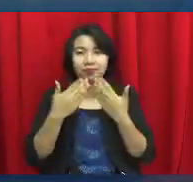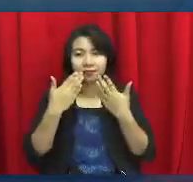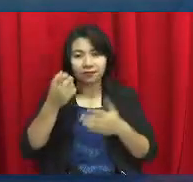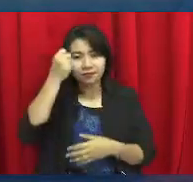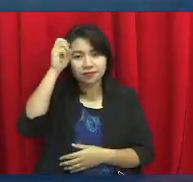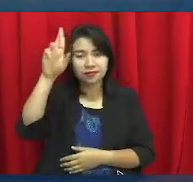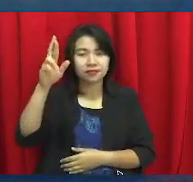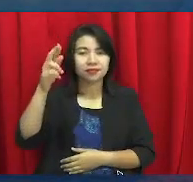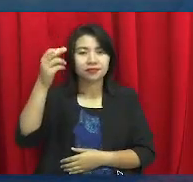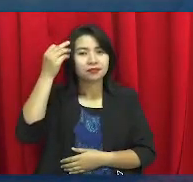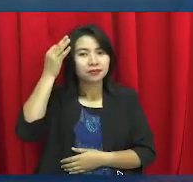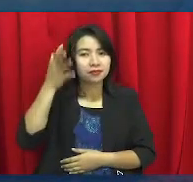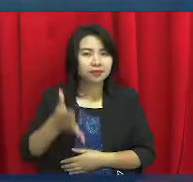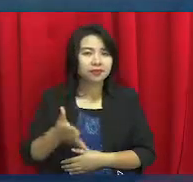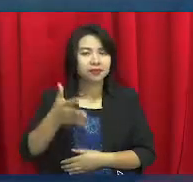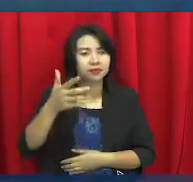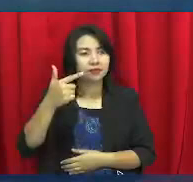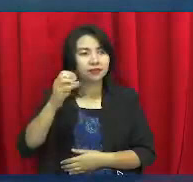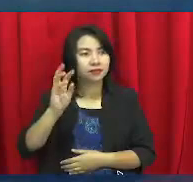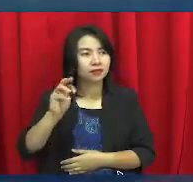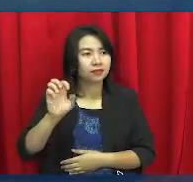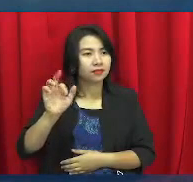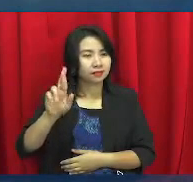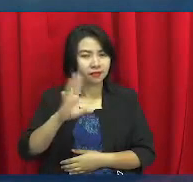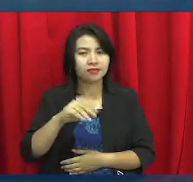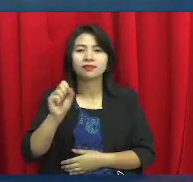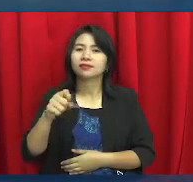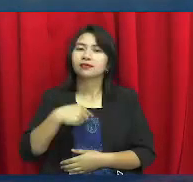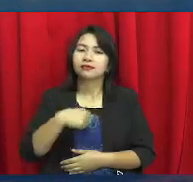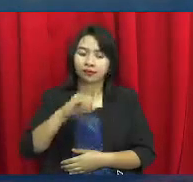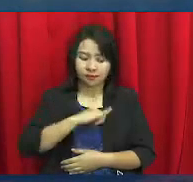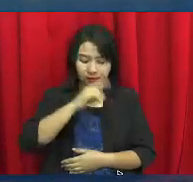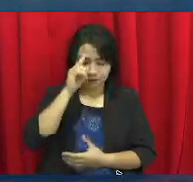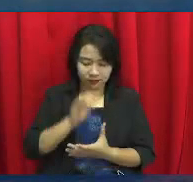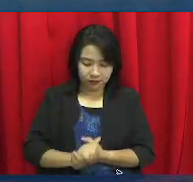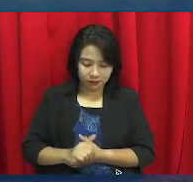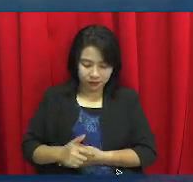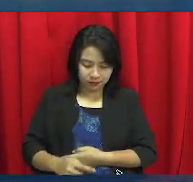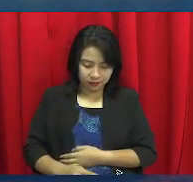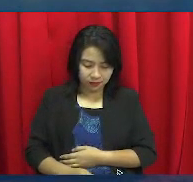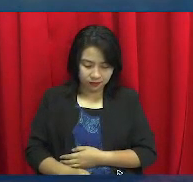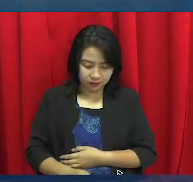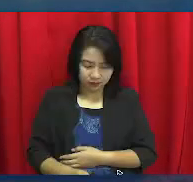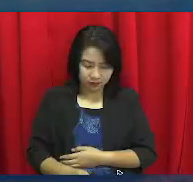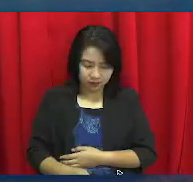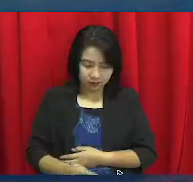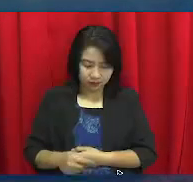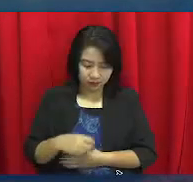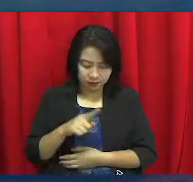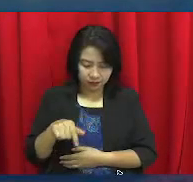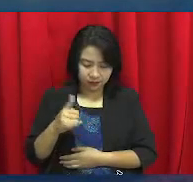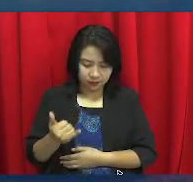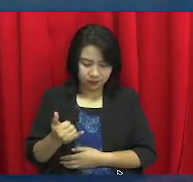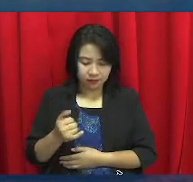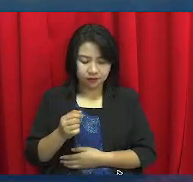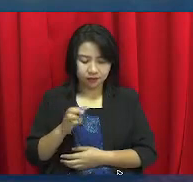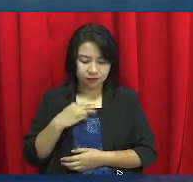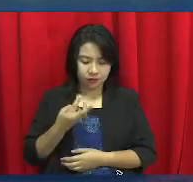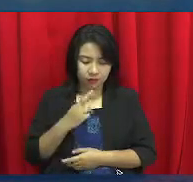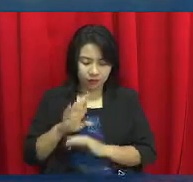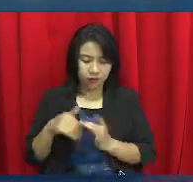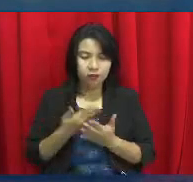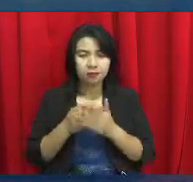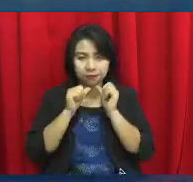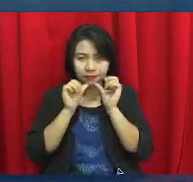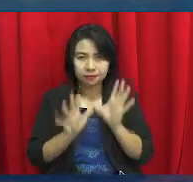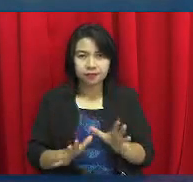Sir Gomer. Thank you for being with us Sir Gomer. And I believe that tayo mga kapatid ay pinagpala. Pag-pray po natin ang darating po